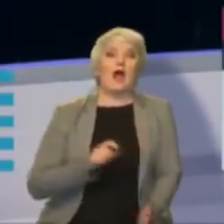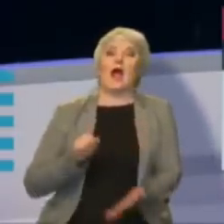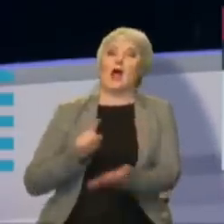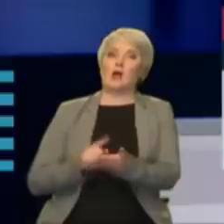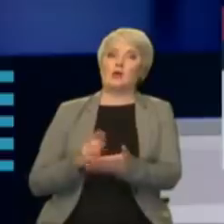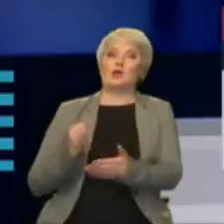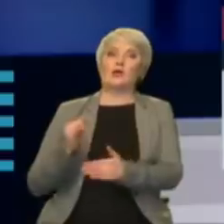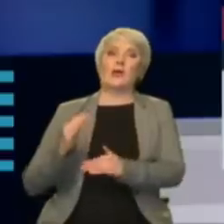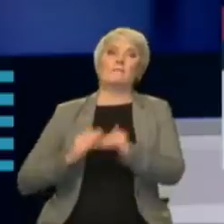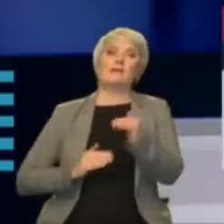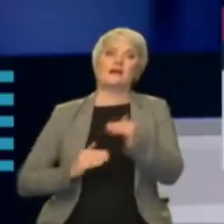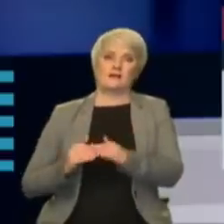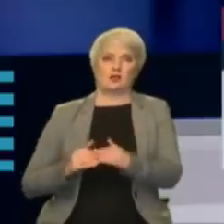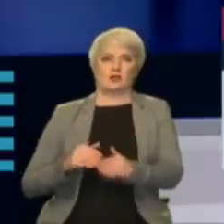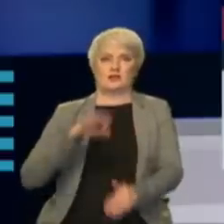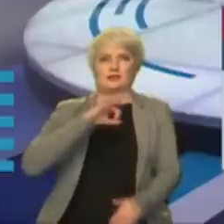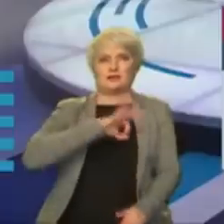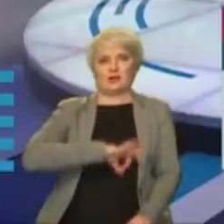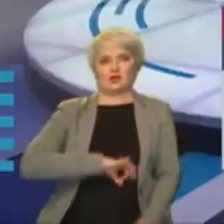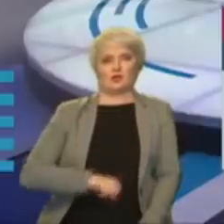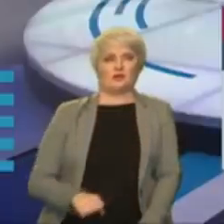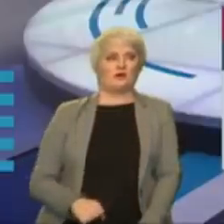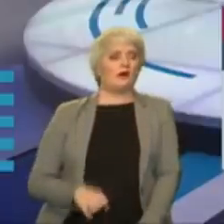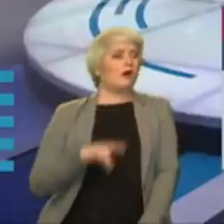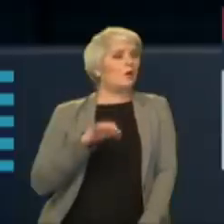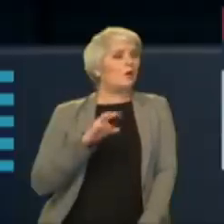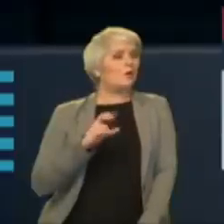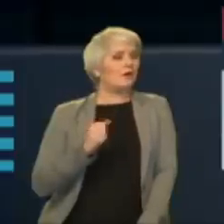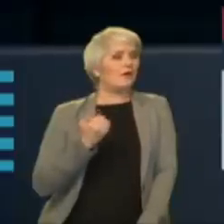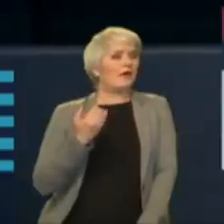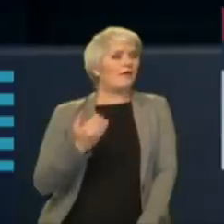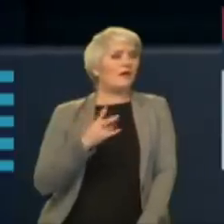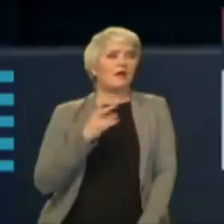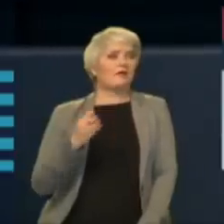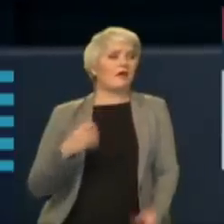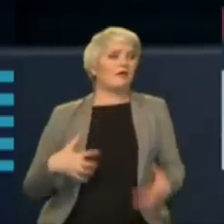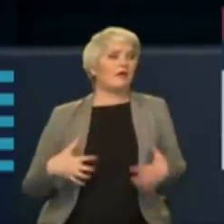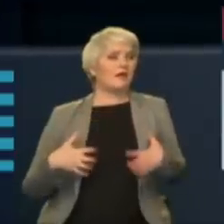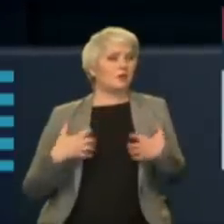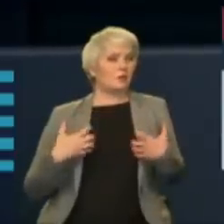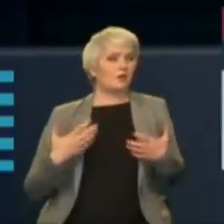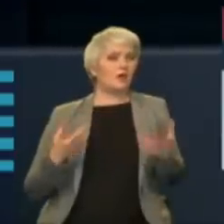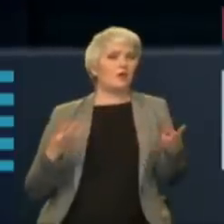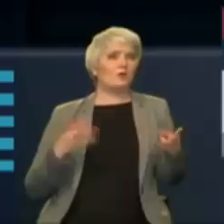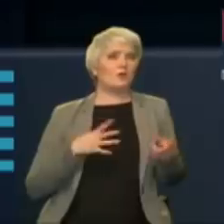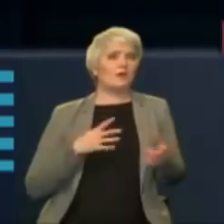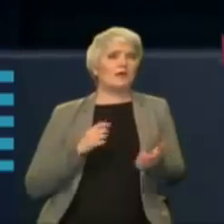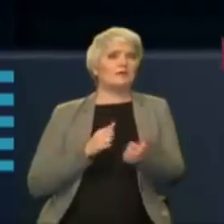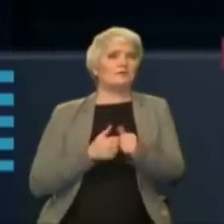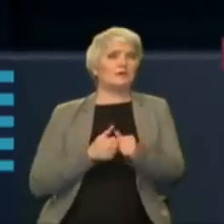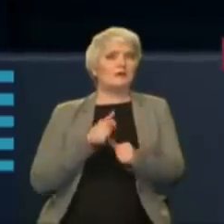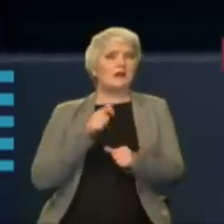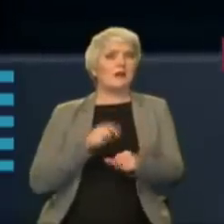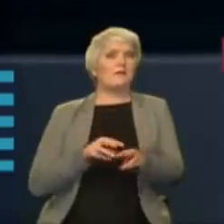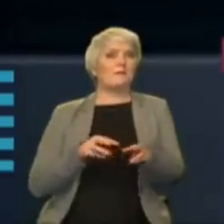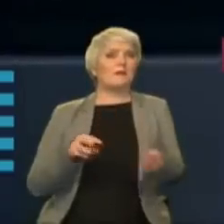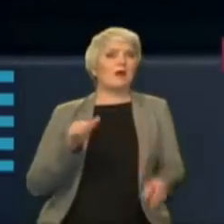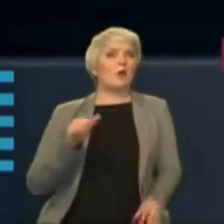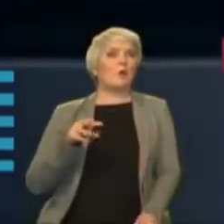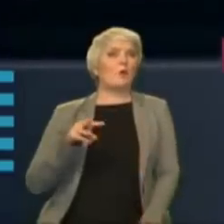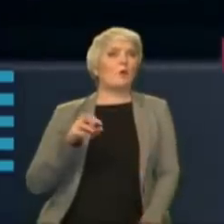ще й практичне значення. Роксолана, вас не насторожує, що якщо потрібно було змінити міністра Уманського, так,